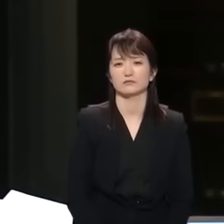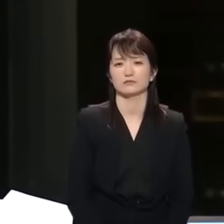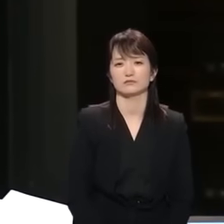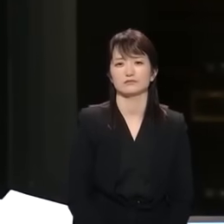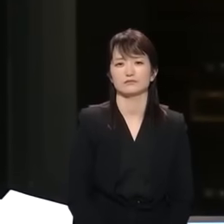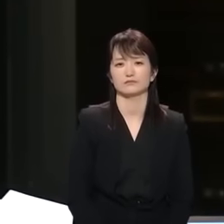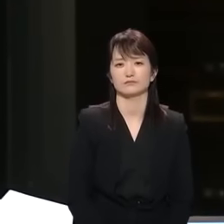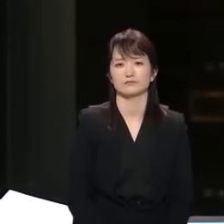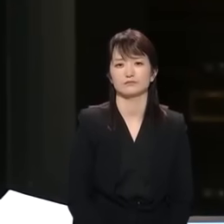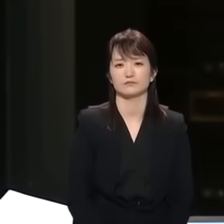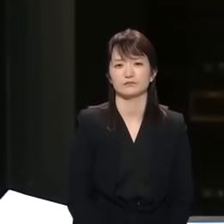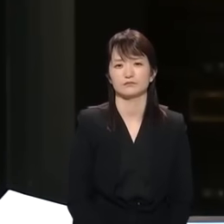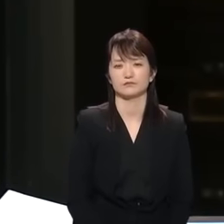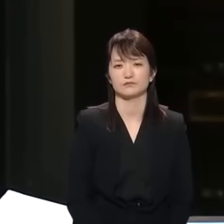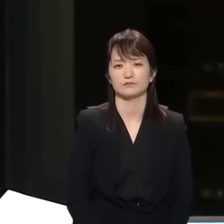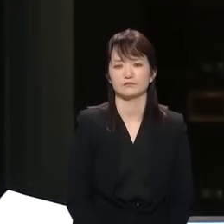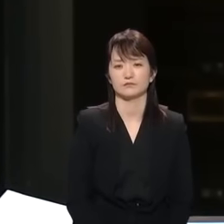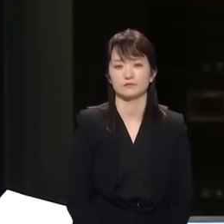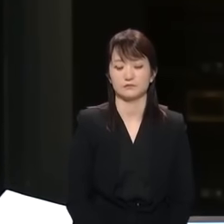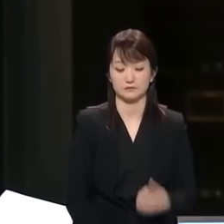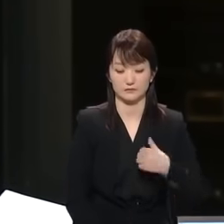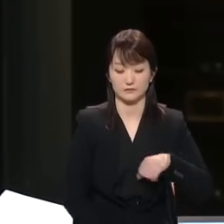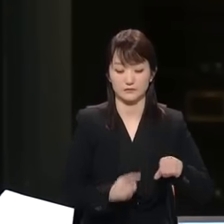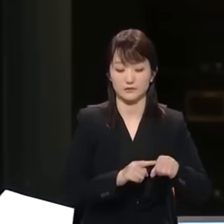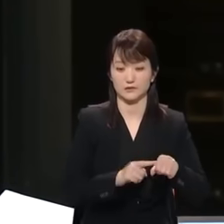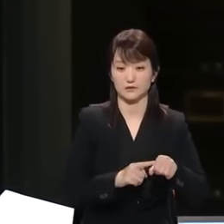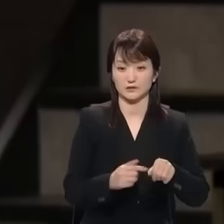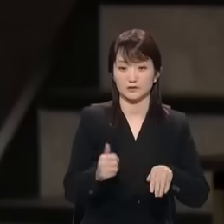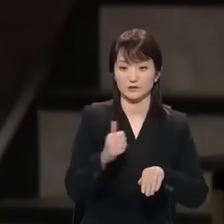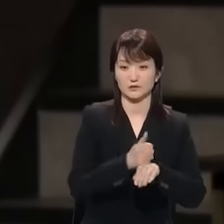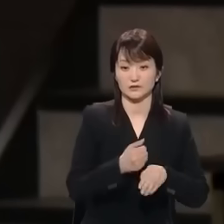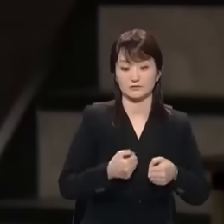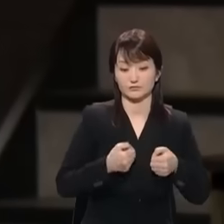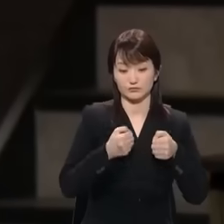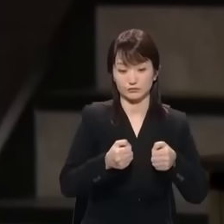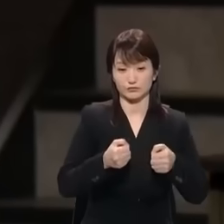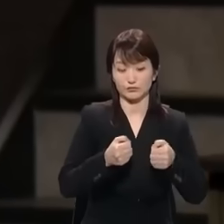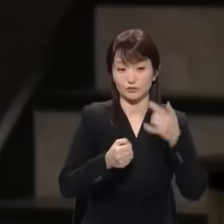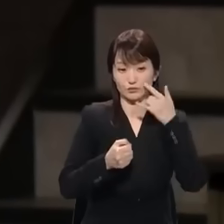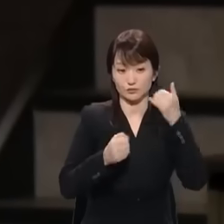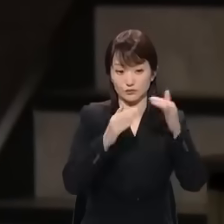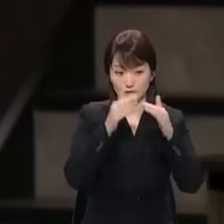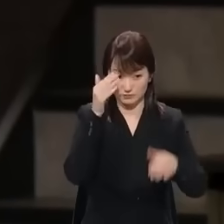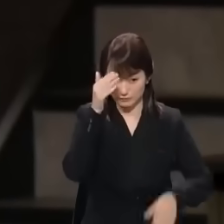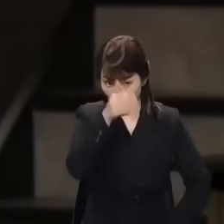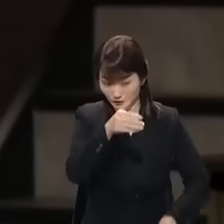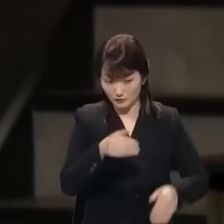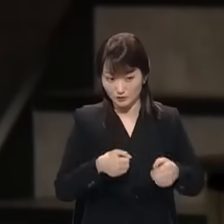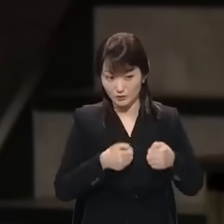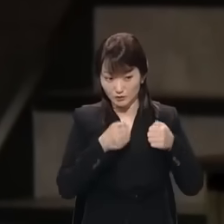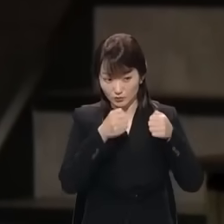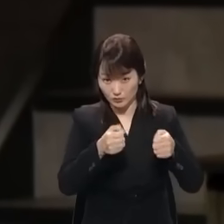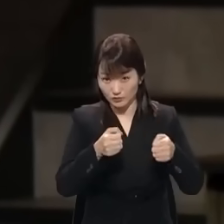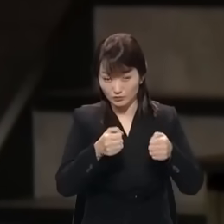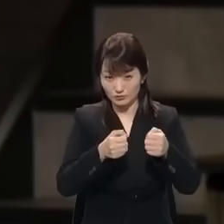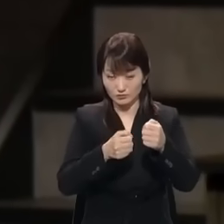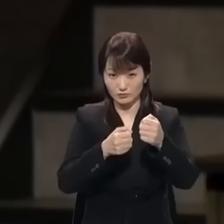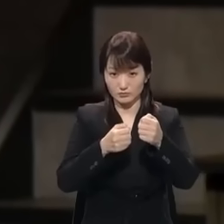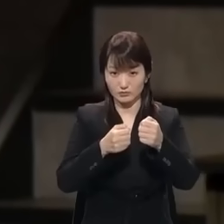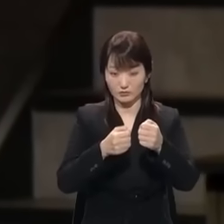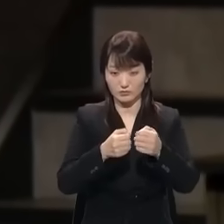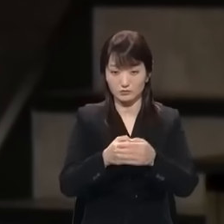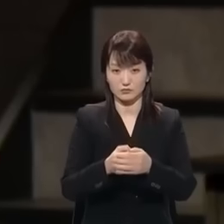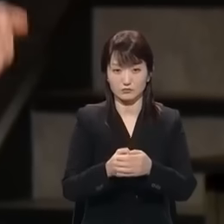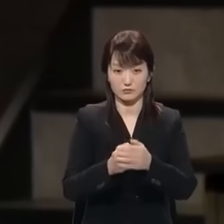느낌입니다 지금네 아들이 이제 차로 이동하면서 부모님 댁을 가고 있는데 과수원 꼭대기에서 사람이 딱 보인 거예요 아 저